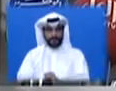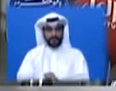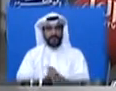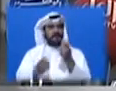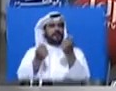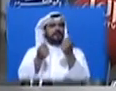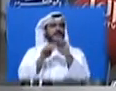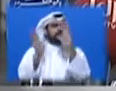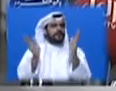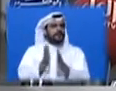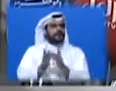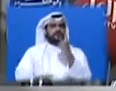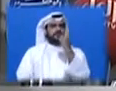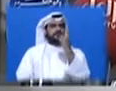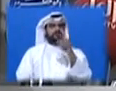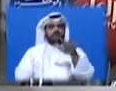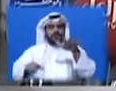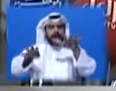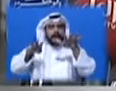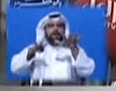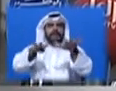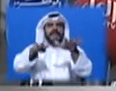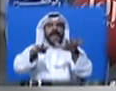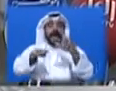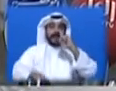القيمة تجاوزت 1 مليار دينار،